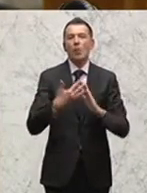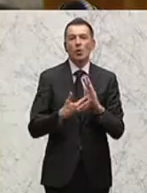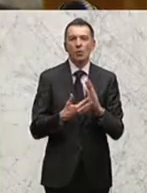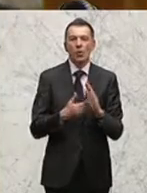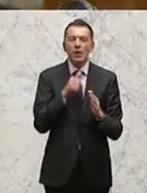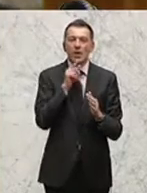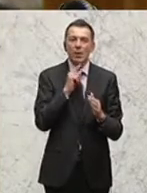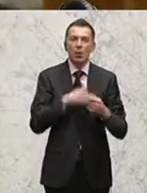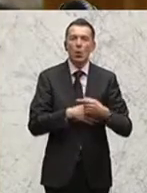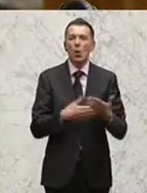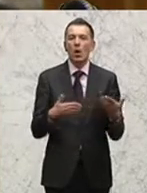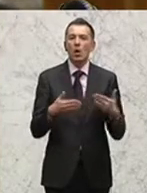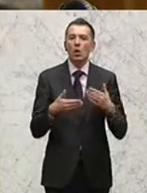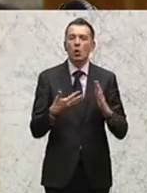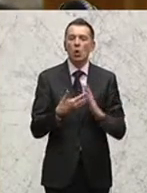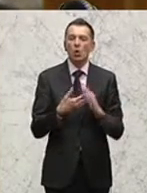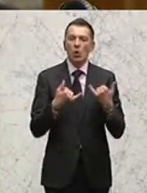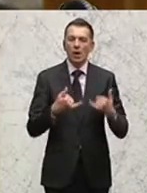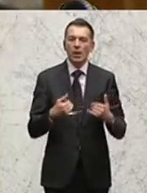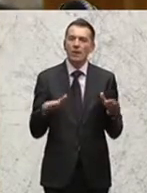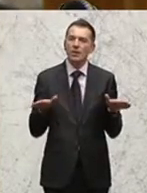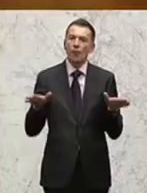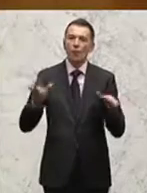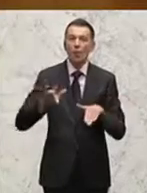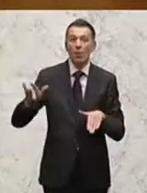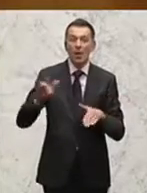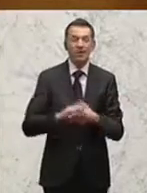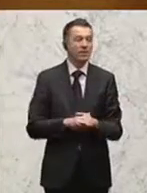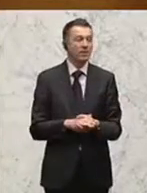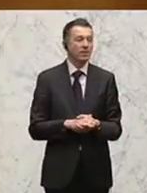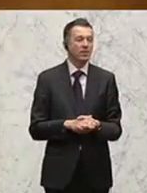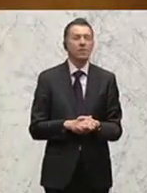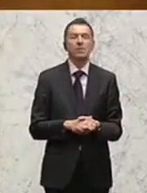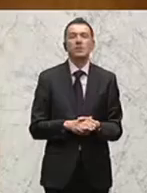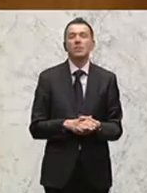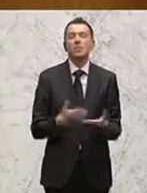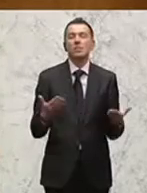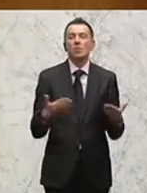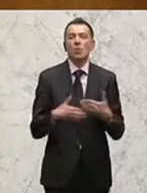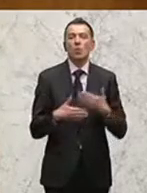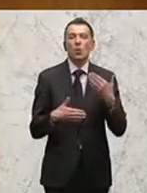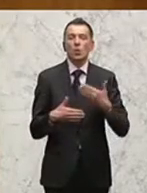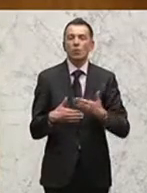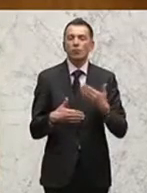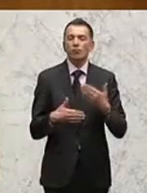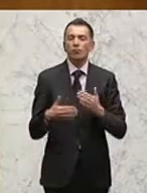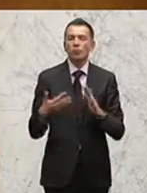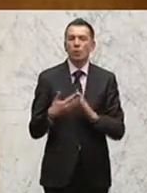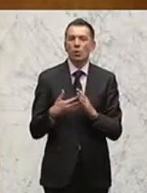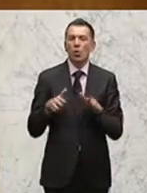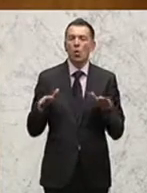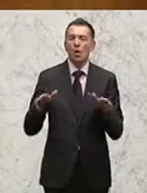nur intensive Kontrollen jetzt am Flughafen, wo wir diese Grenzkontrollen, wo wir diese Kontrollen am